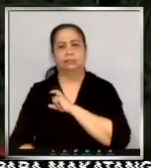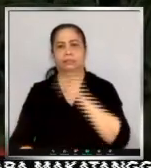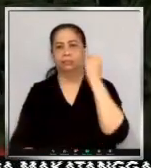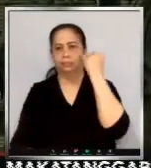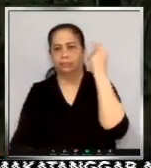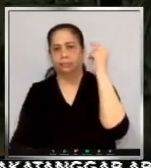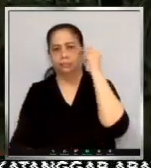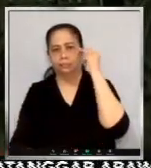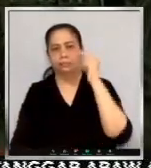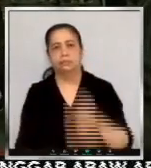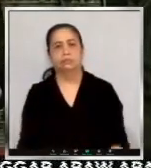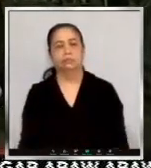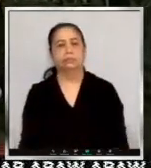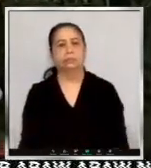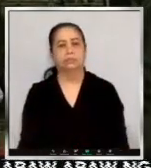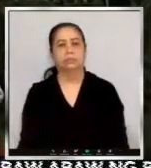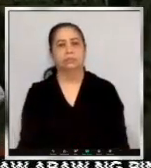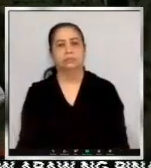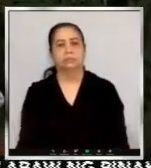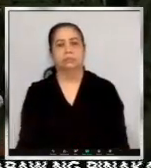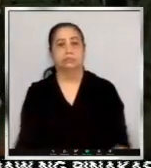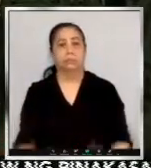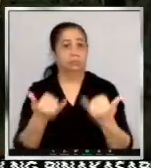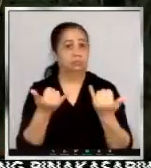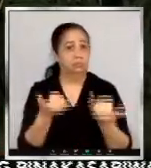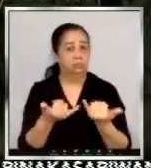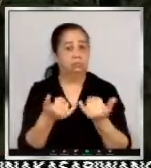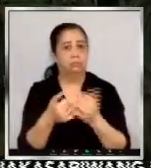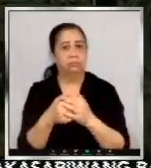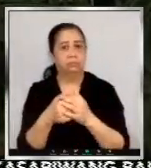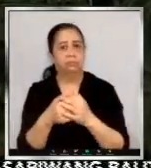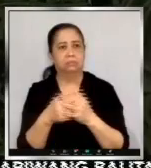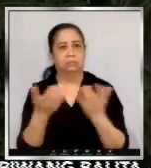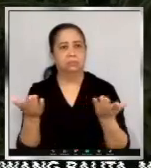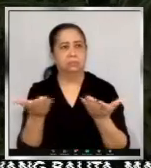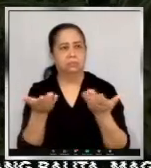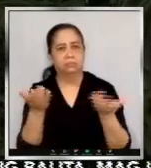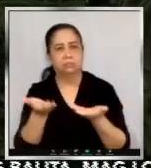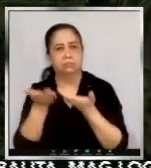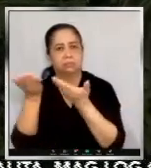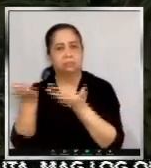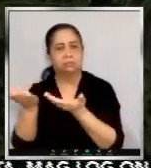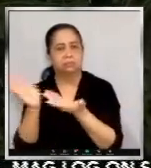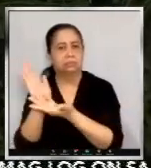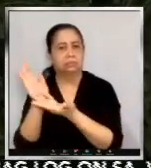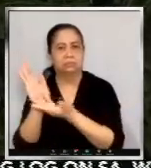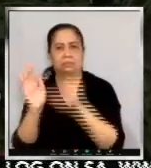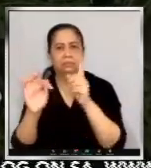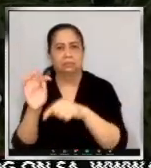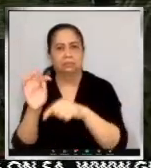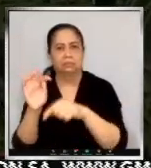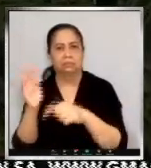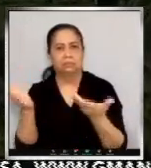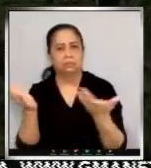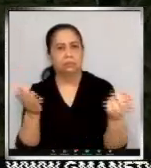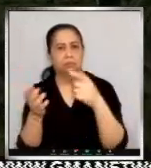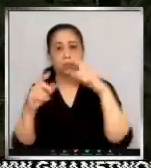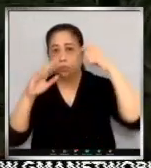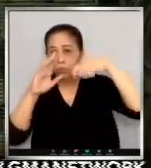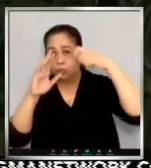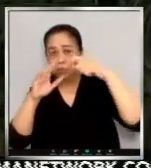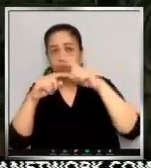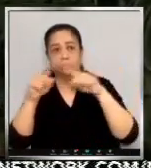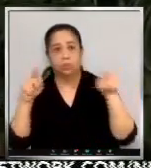no? Kasi sa ngayon, hindi na-offer pa yun ng, as evidence dahil yung kumuha at saka may-ari ng video